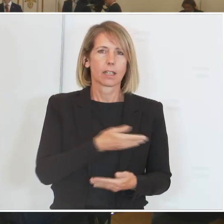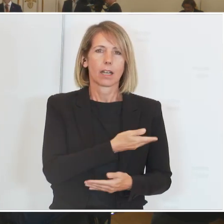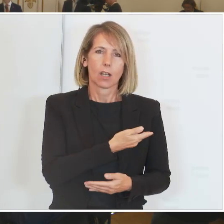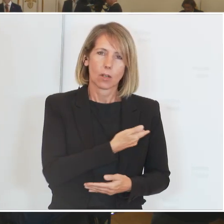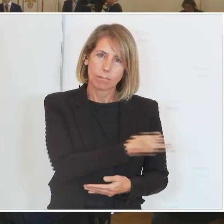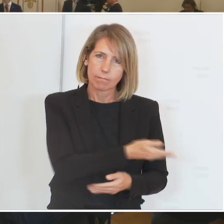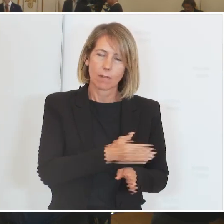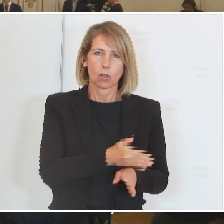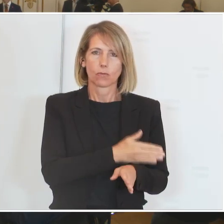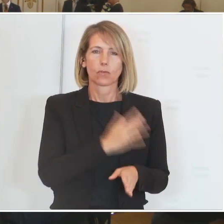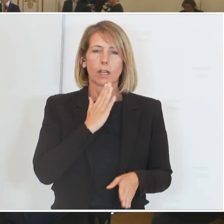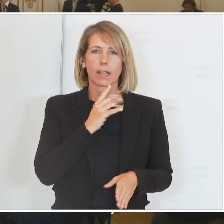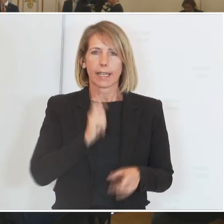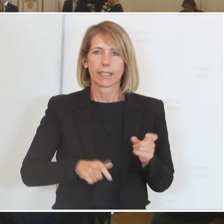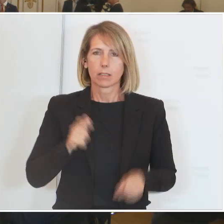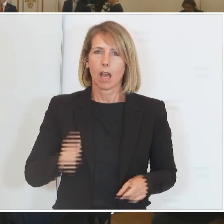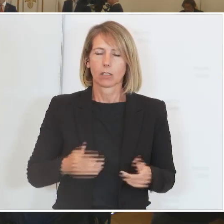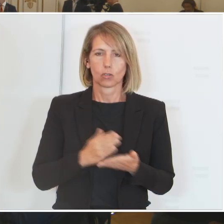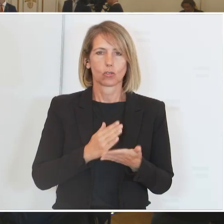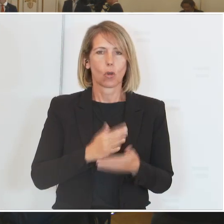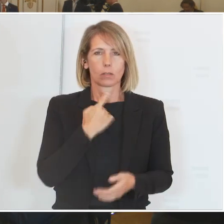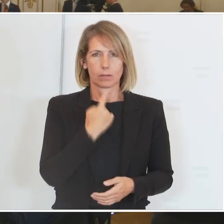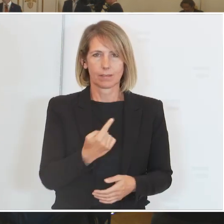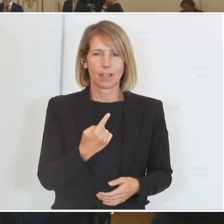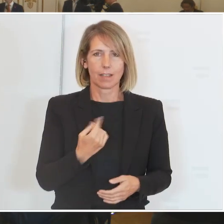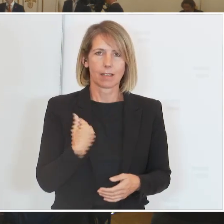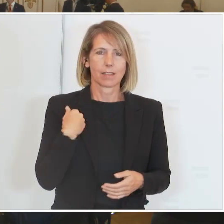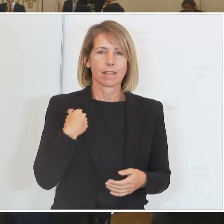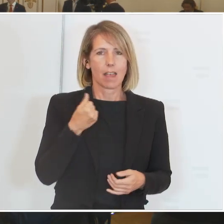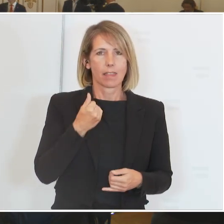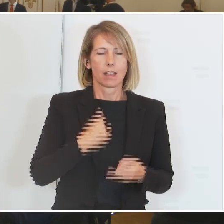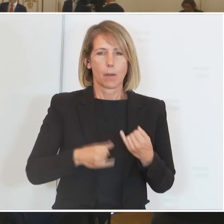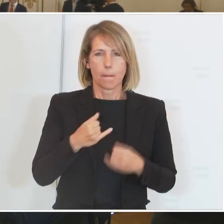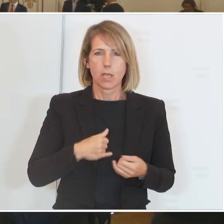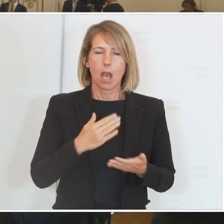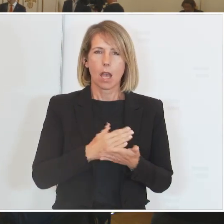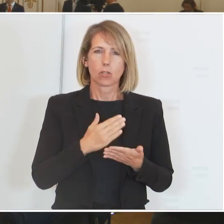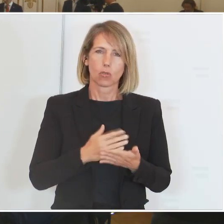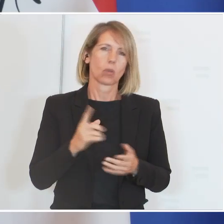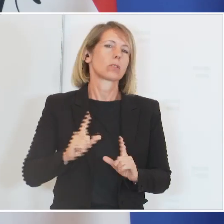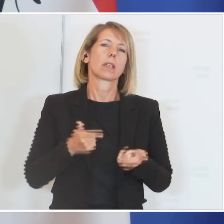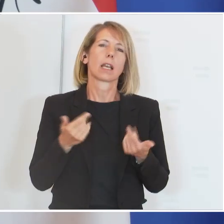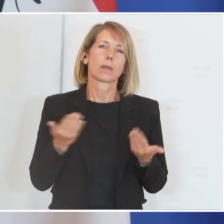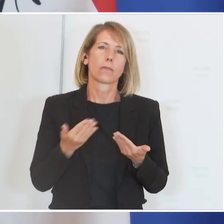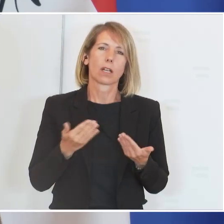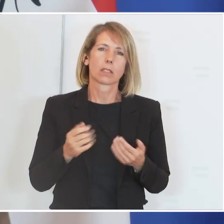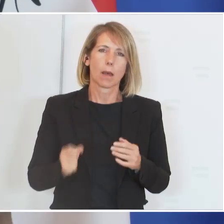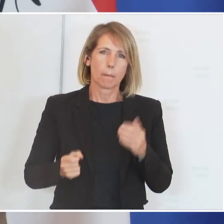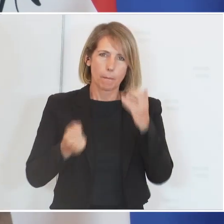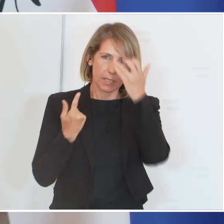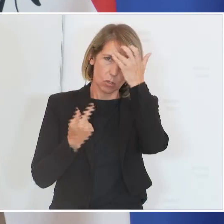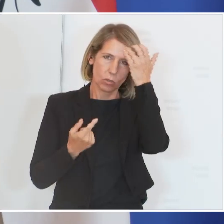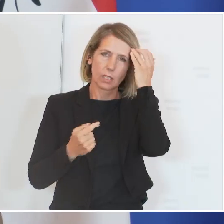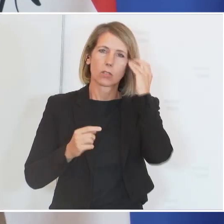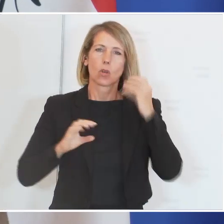ja bereits erwähnt. Es ist uns allen bekannt, wir sind seit circa einem Jahr konfrontiert mit einer vor allem fossil